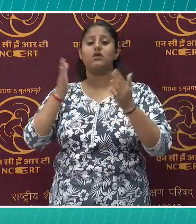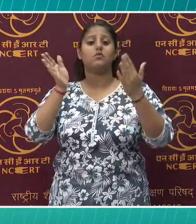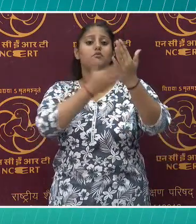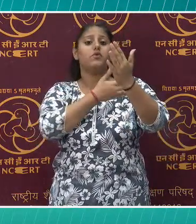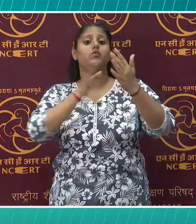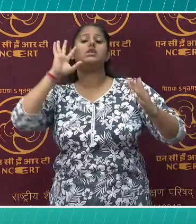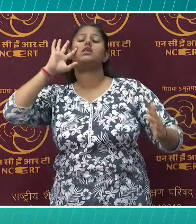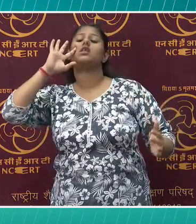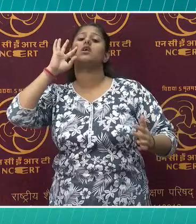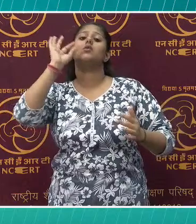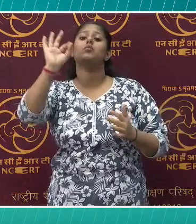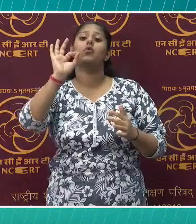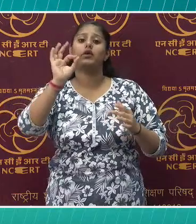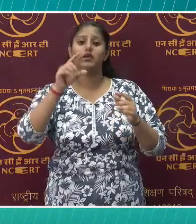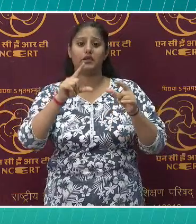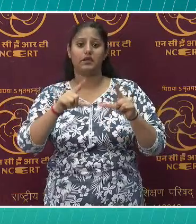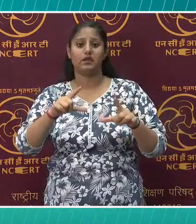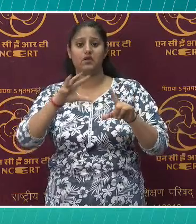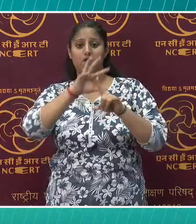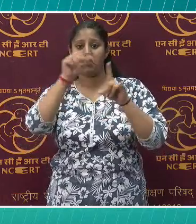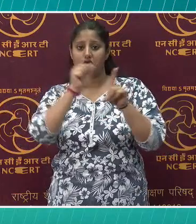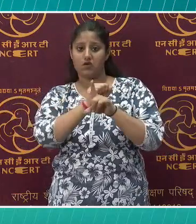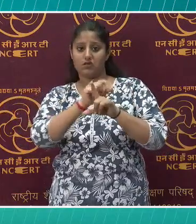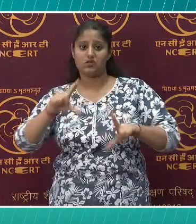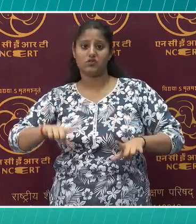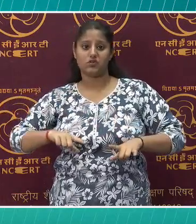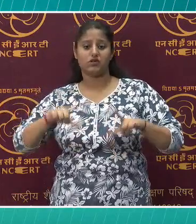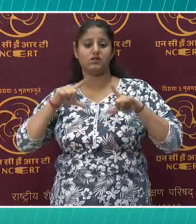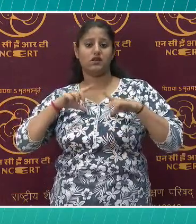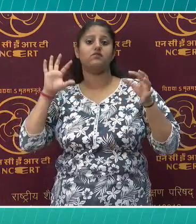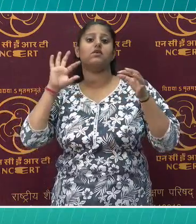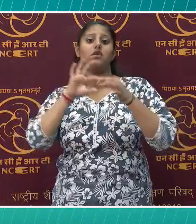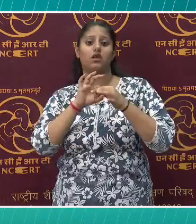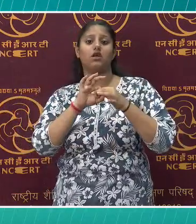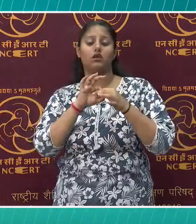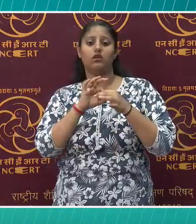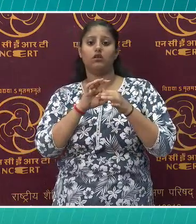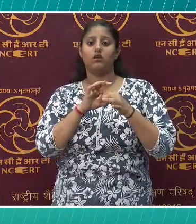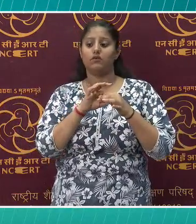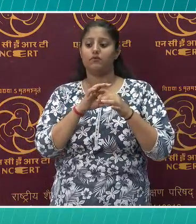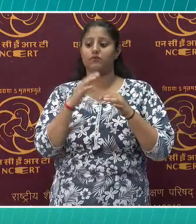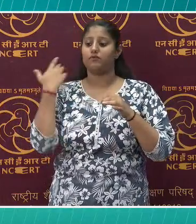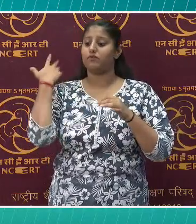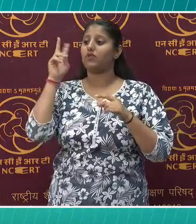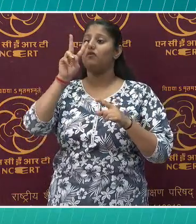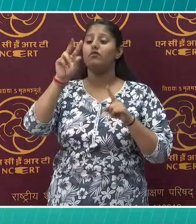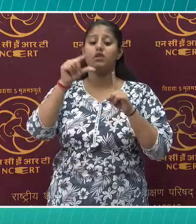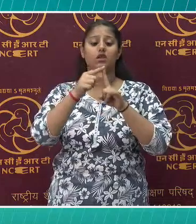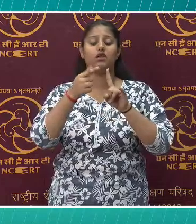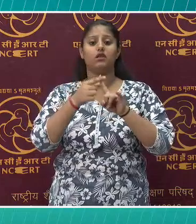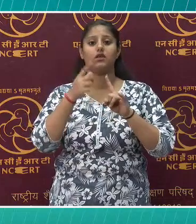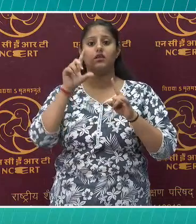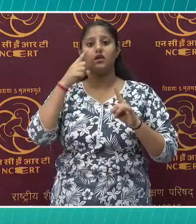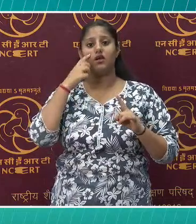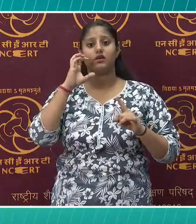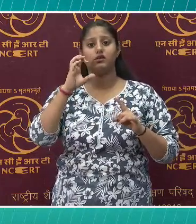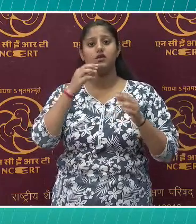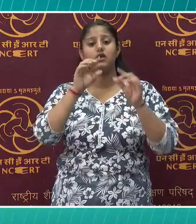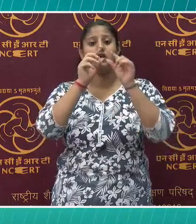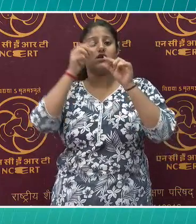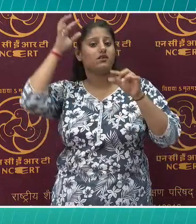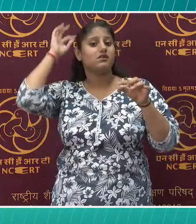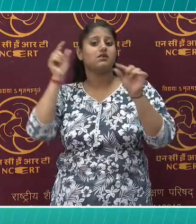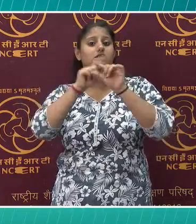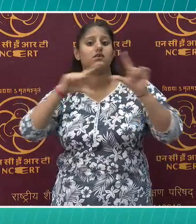इम्पॉर्टेंट और परंपरागत ट्रेडिशनल एक आर्ट फॉर्म थी, जो वैदिक युग में मंत्र उच्चारण के समय भी हम उसका उपयोग करते थे.